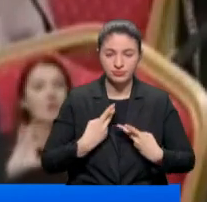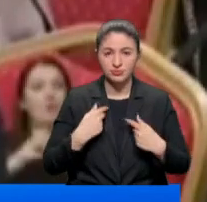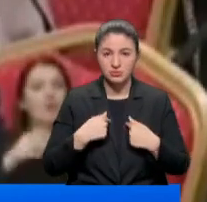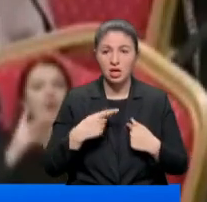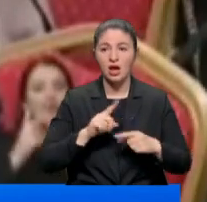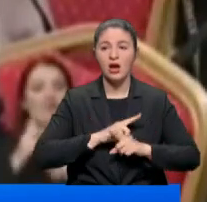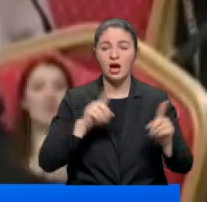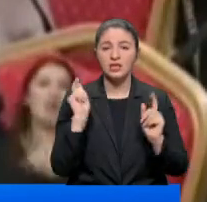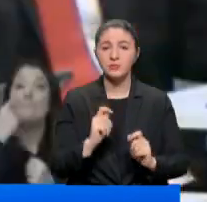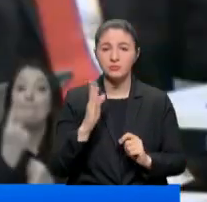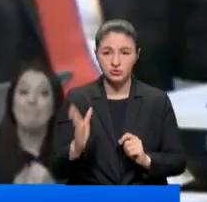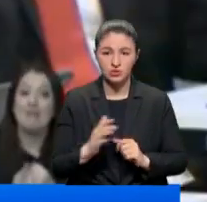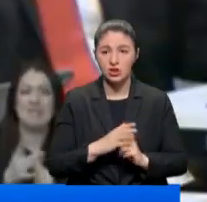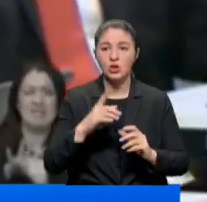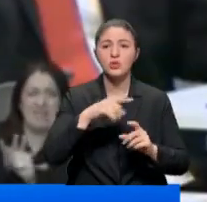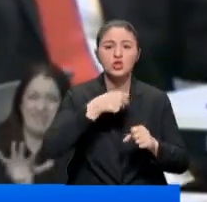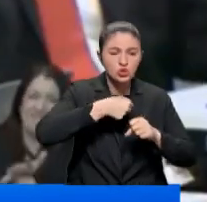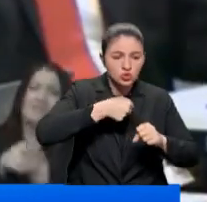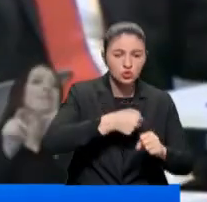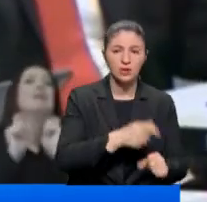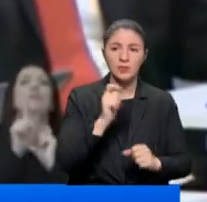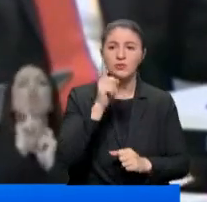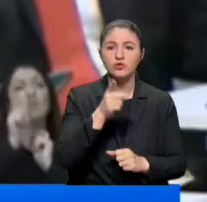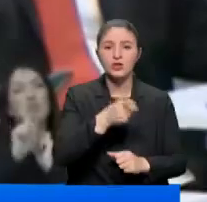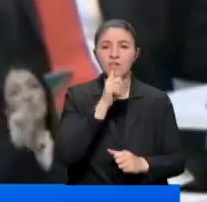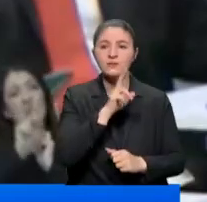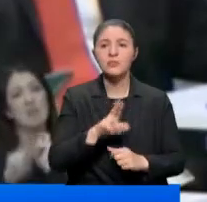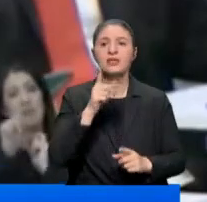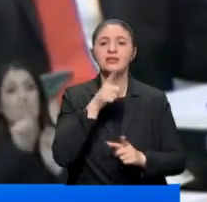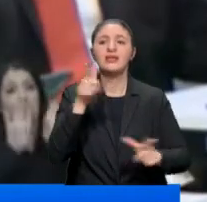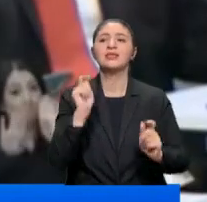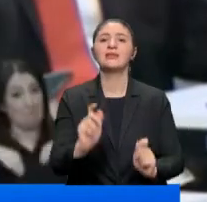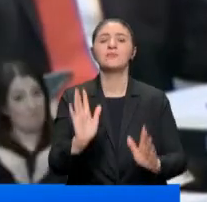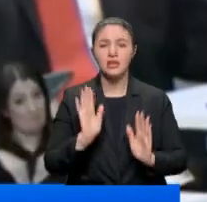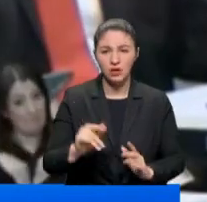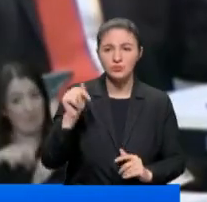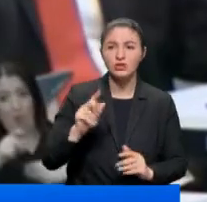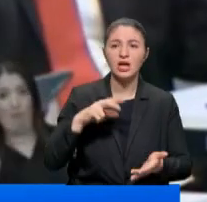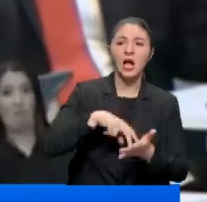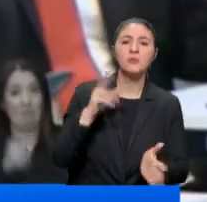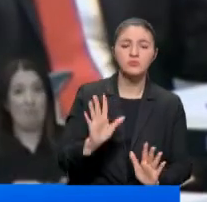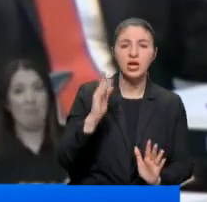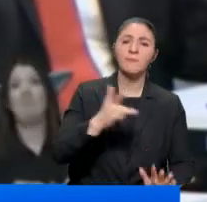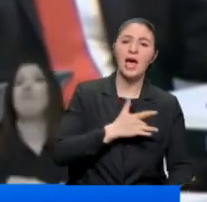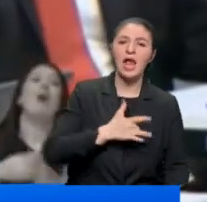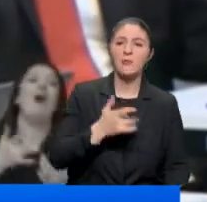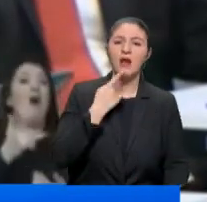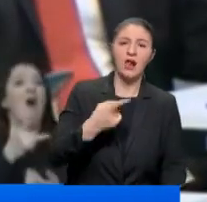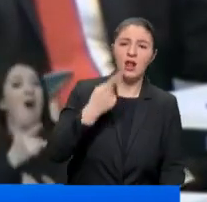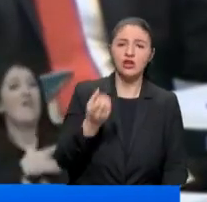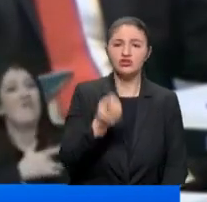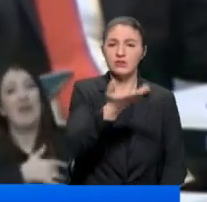tarafından reddedilmiştir. Zulmeden %127'ye sesini çıkarmayanlar burada kalkmışlar merhamet